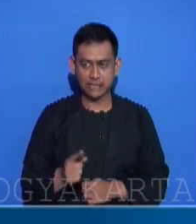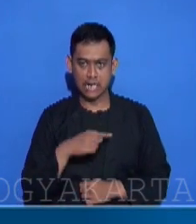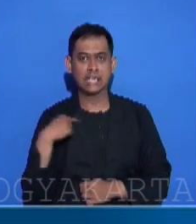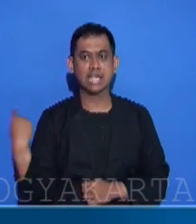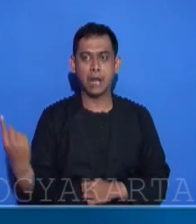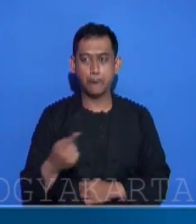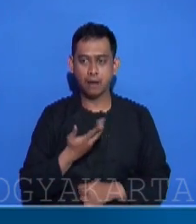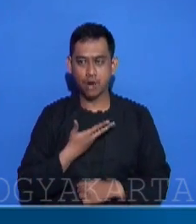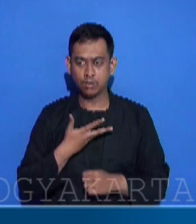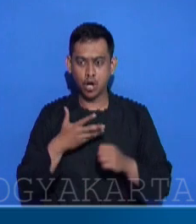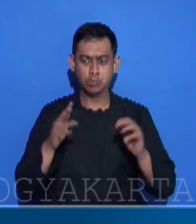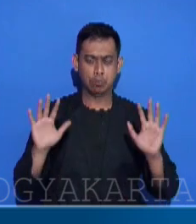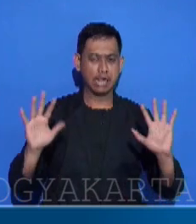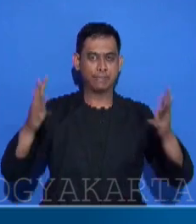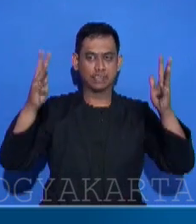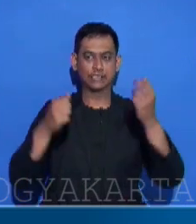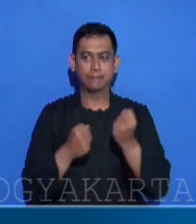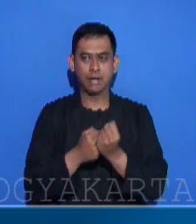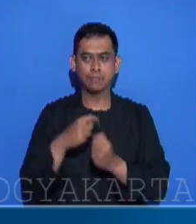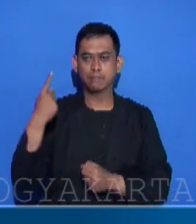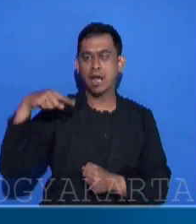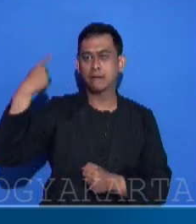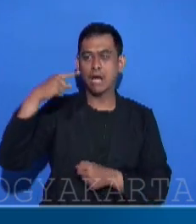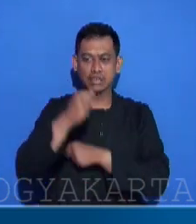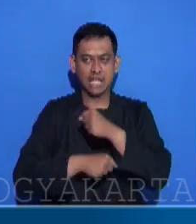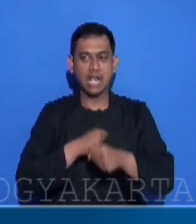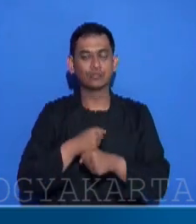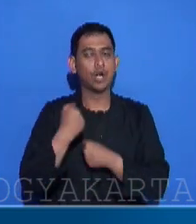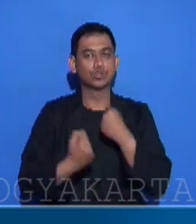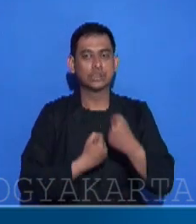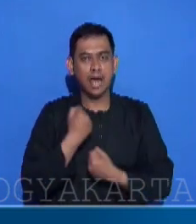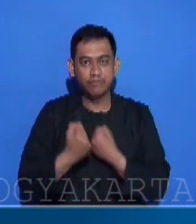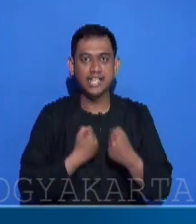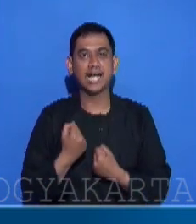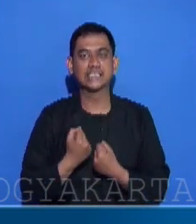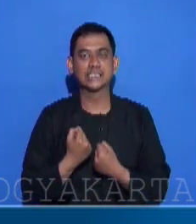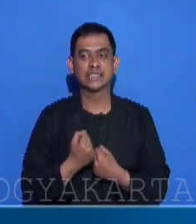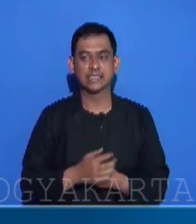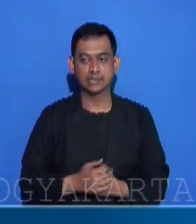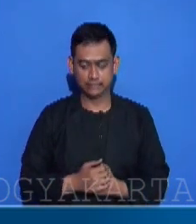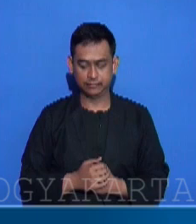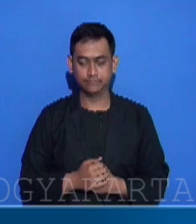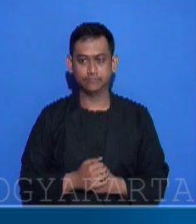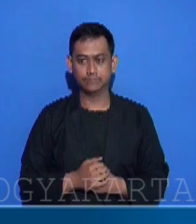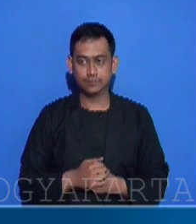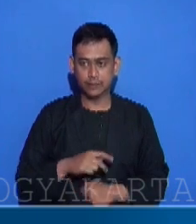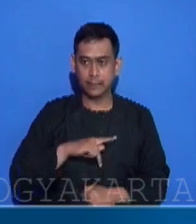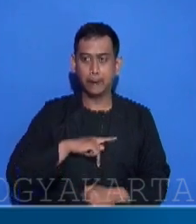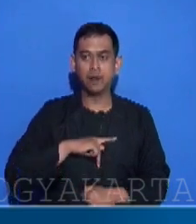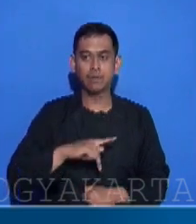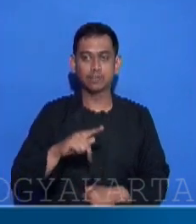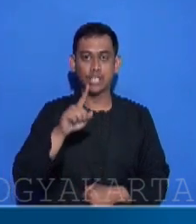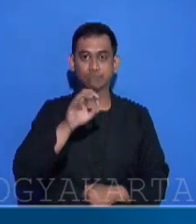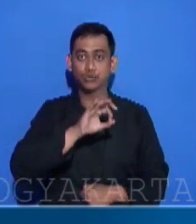mengapresiasi dan sangat mendukung karena ini rutin setiap tahun dilaksanakan Dan Hampir setiap tahun pesertanya itu kurang lebih 1000